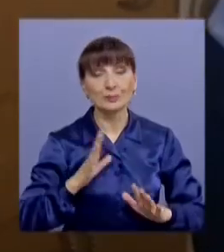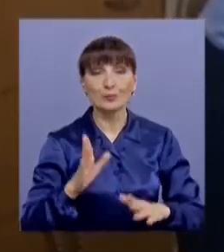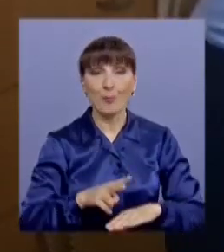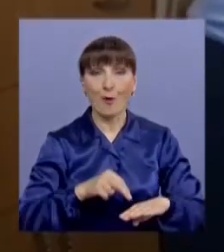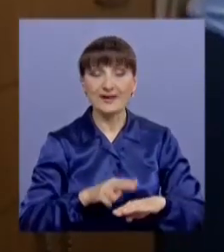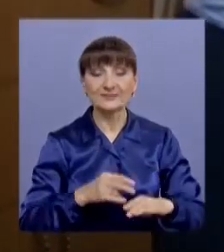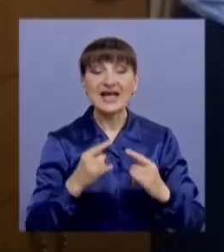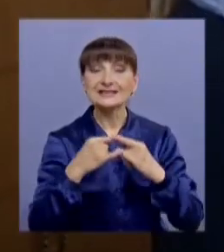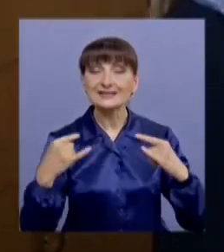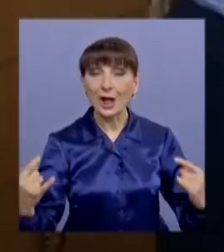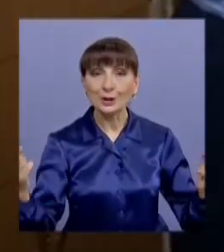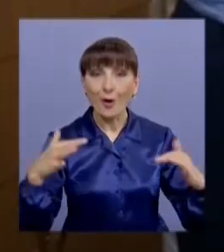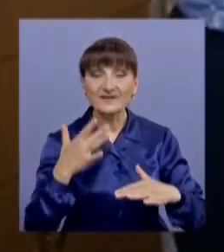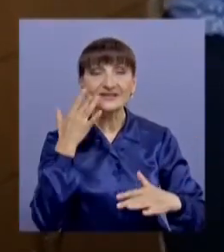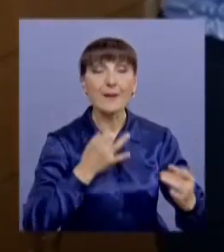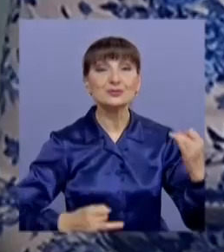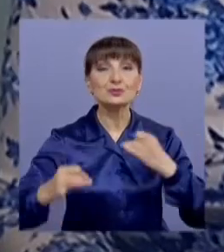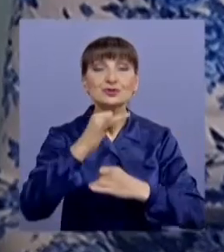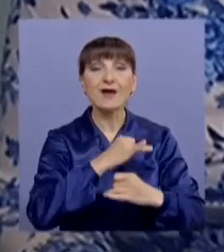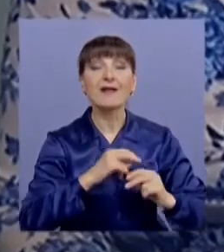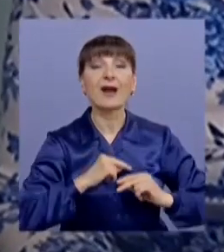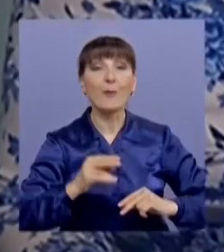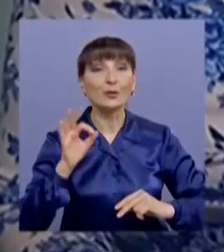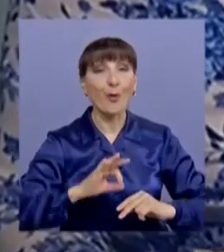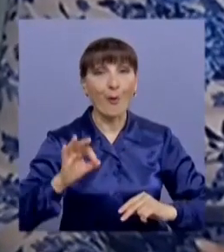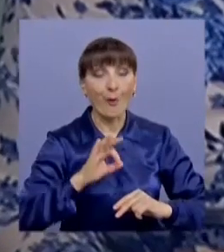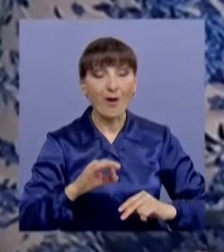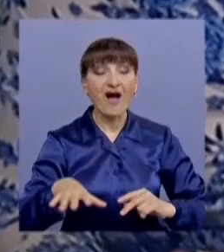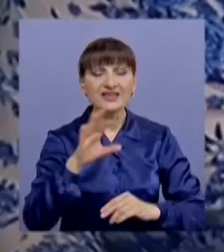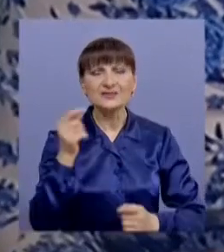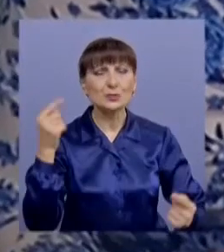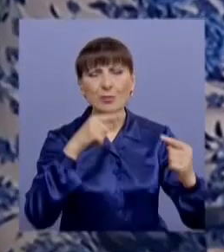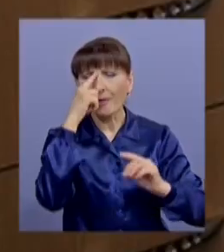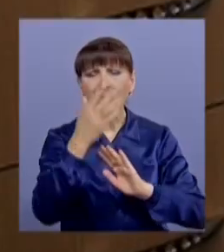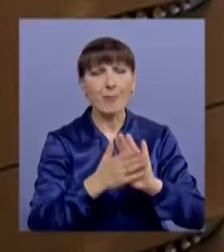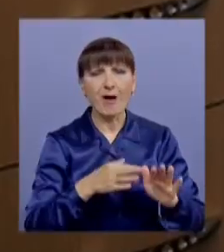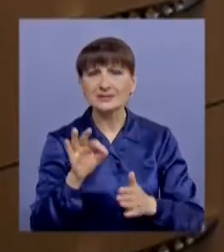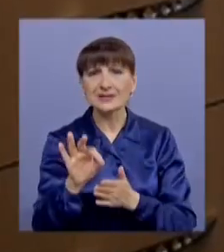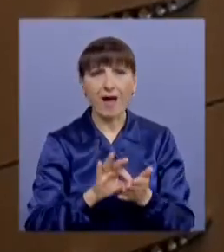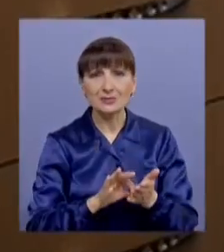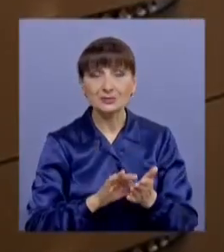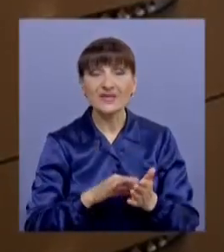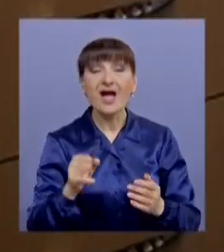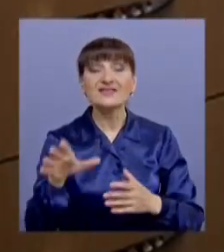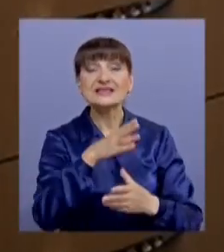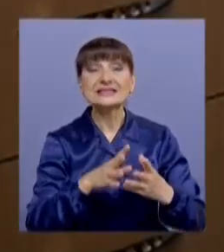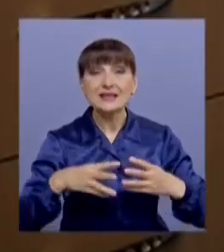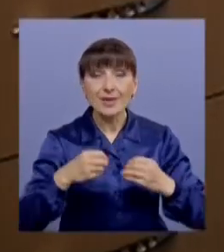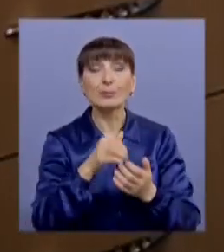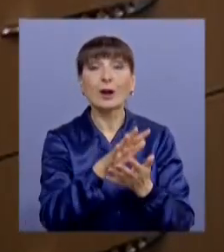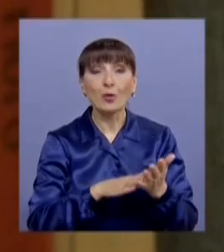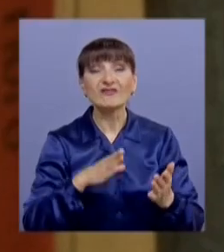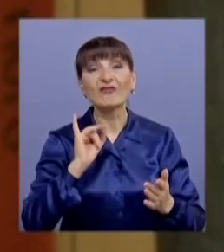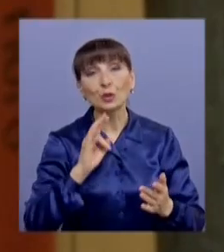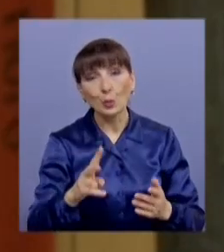За Дастарханом семья Данник обсуждает специфику службы. Домочадцы понимают друг друга с полуслова. Династию, уверены они, продолжат внуки и